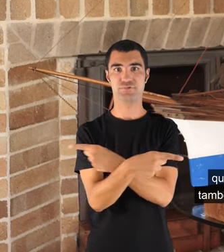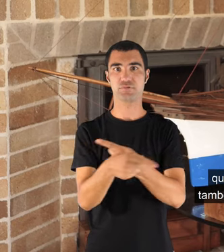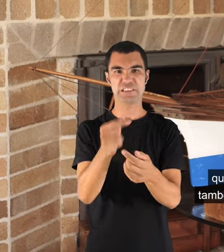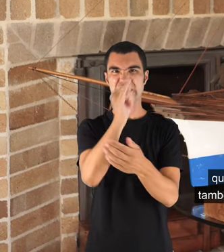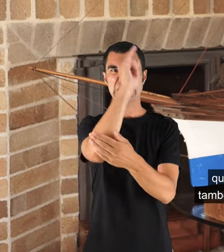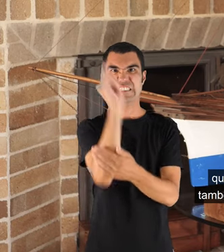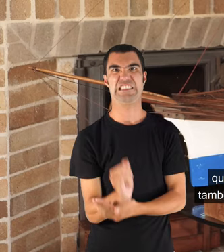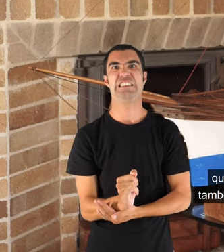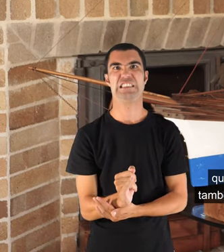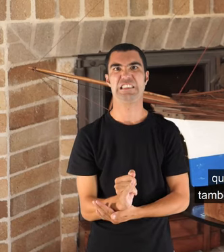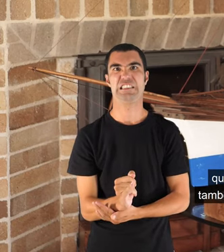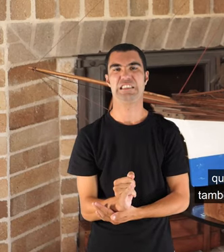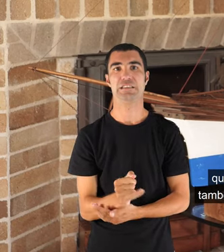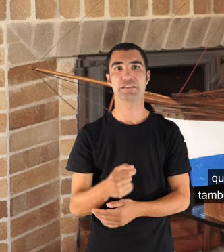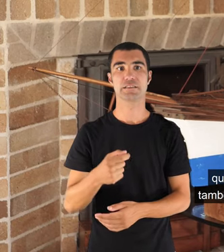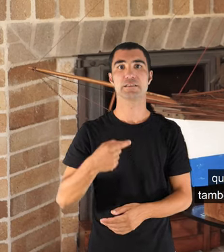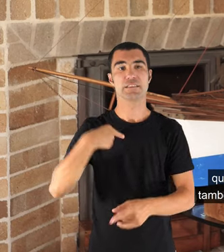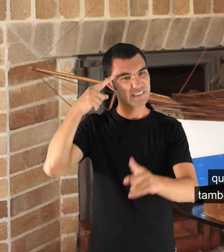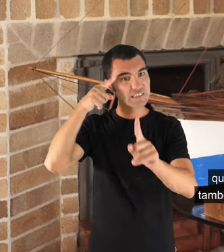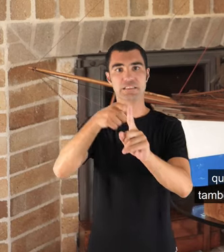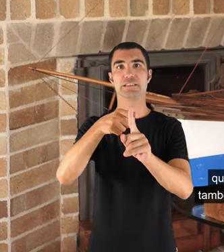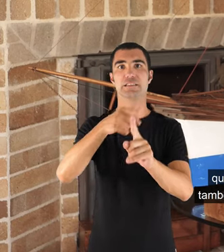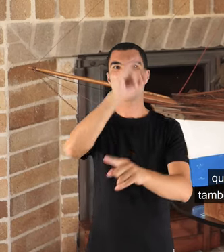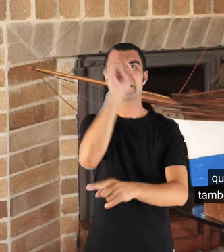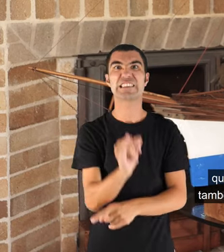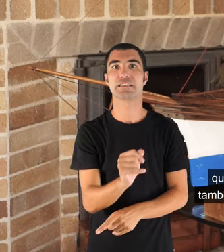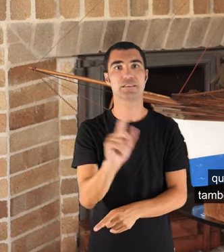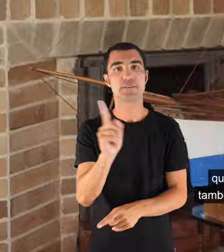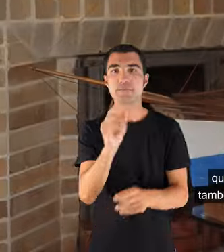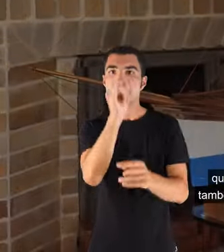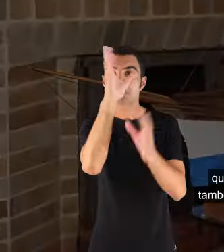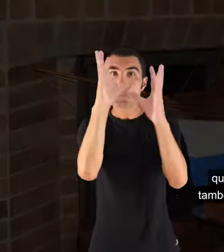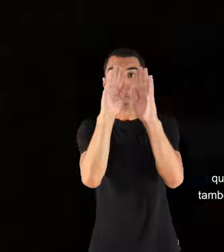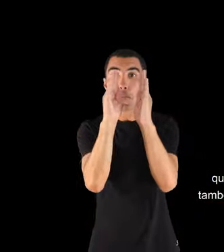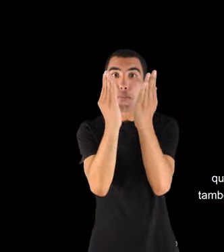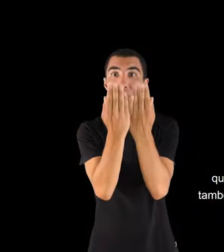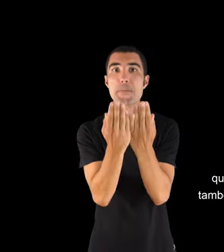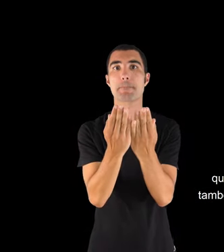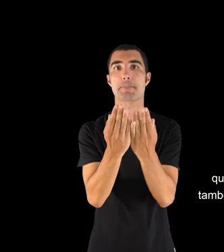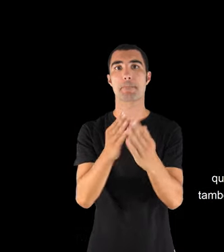que anaves a cercar que sortia el més completa possible per poder treballar.